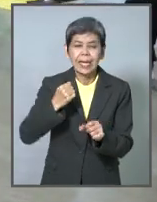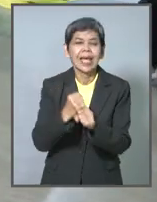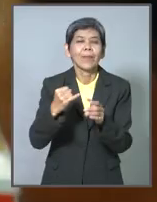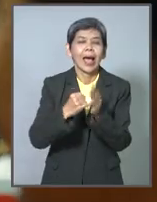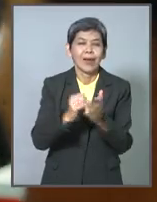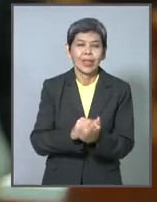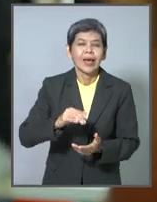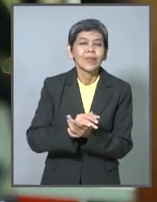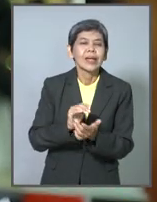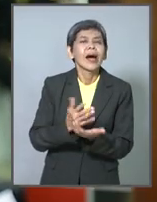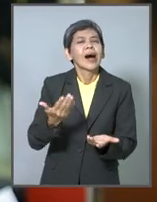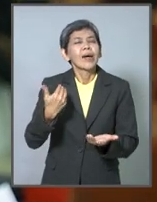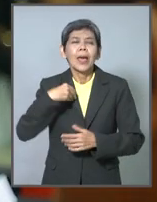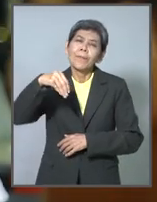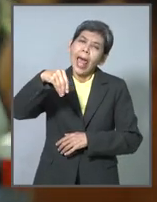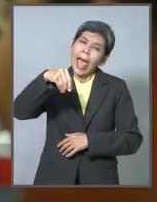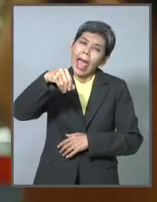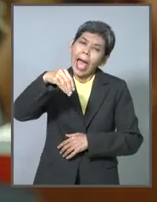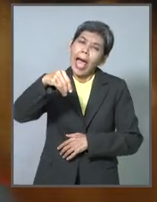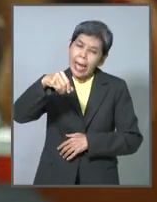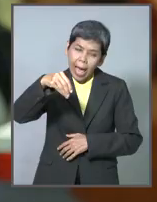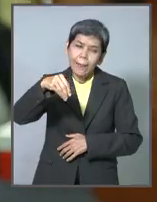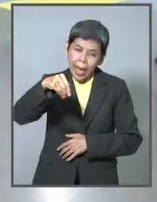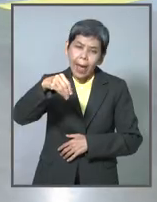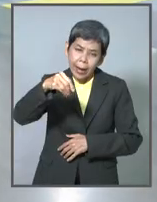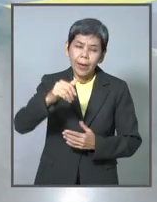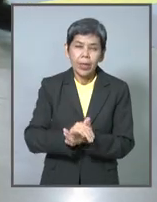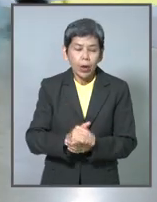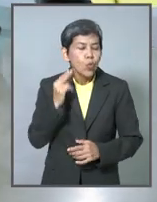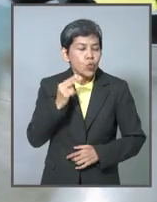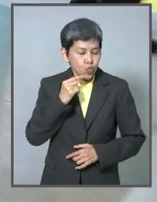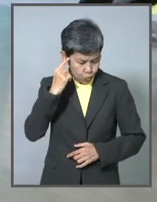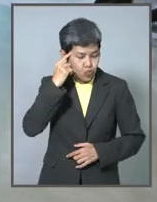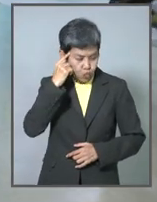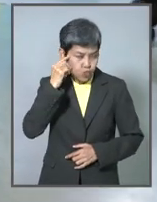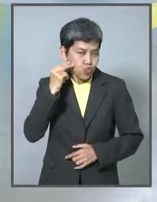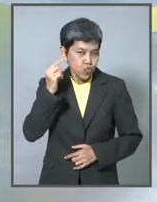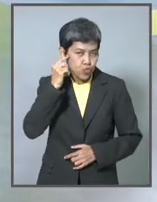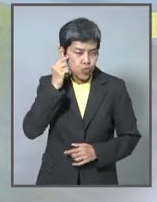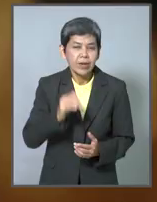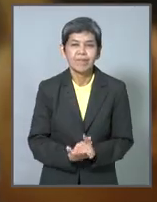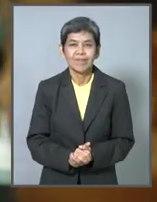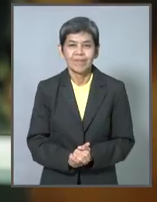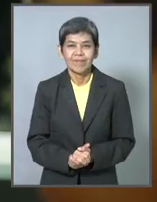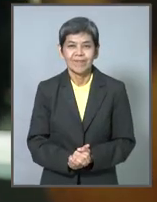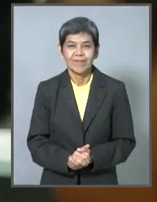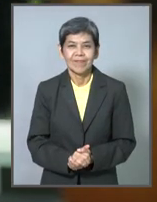ามือก็จะทำง่ายๆคือสัญลักษณ์แบบอาจจะเป็นแบบบีบมะนาวค่ะใช่ เขาก็จะรู้เลยว่าเป็นชามะนาว ใช่ค่ะ